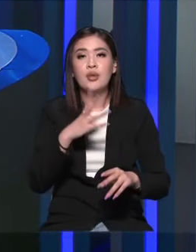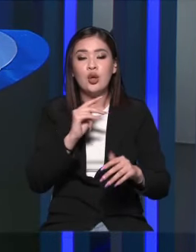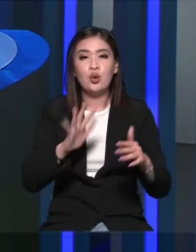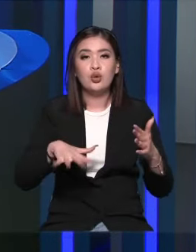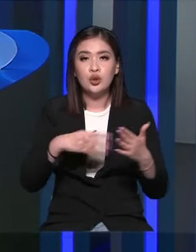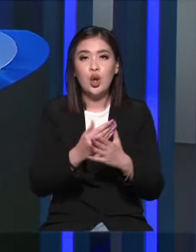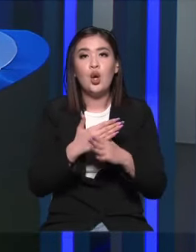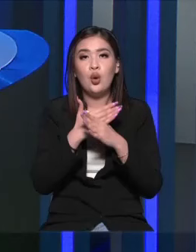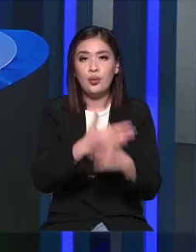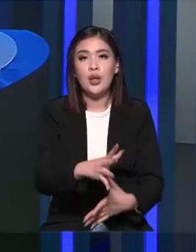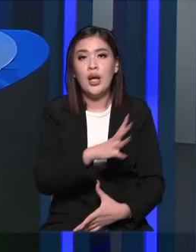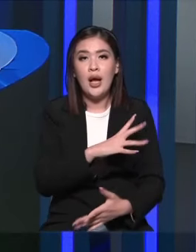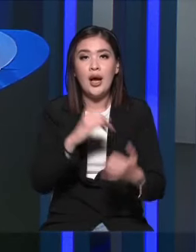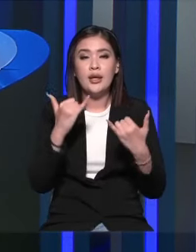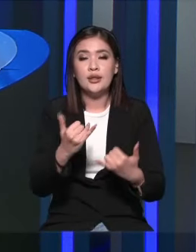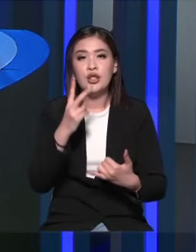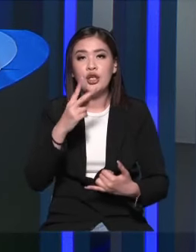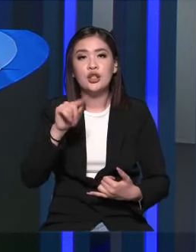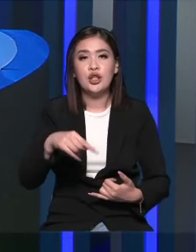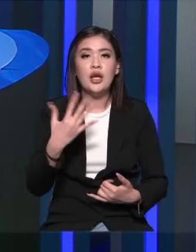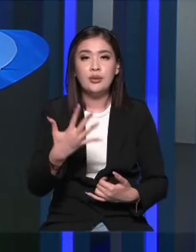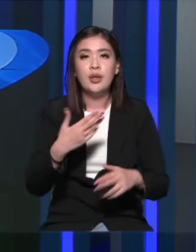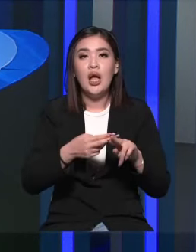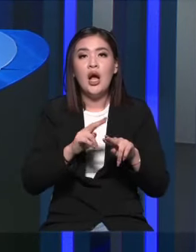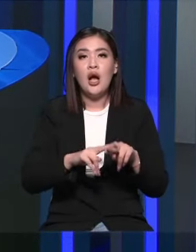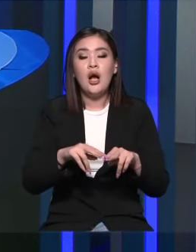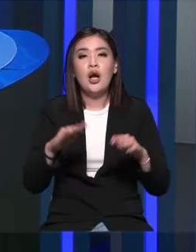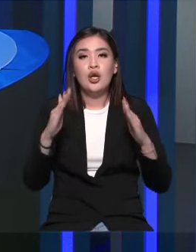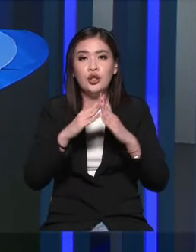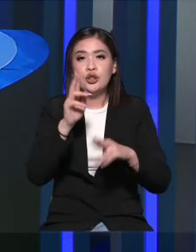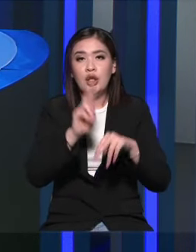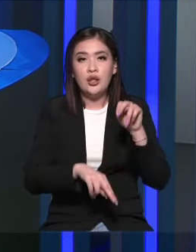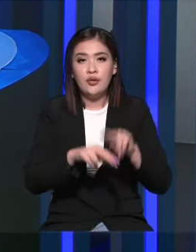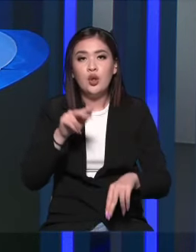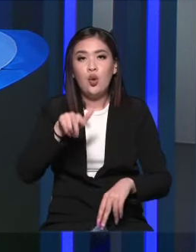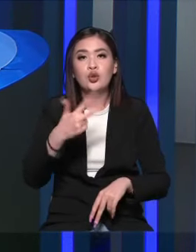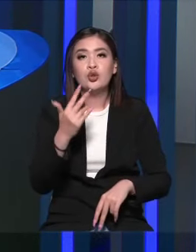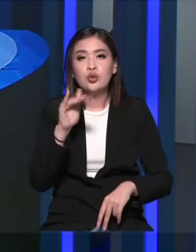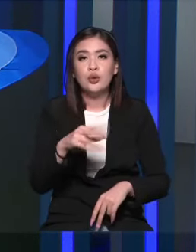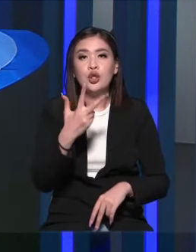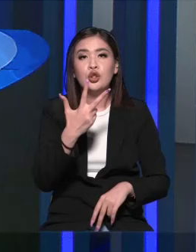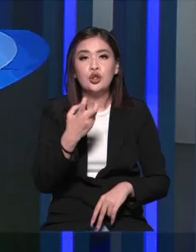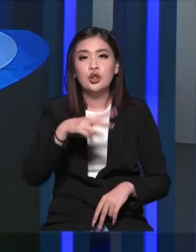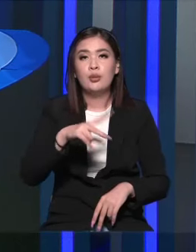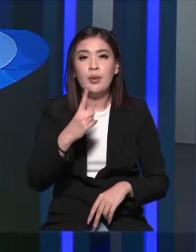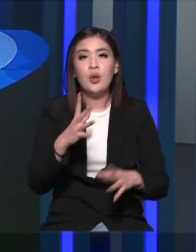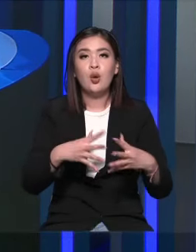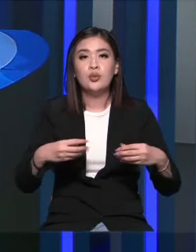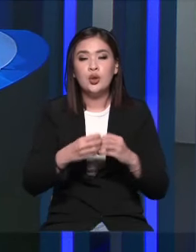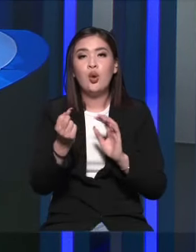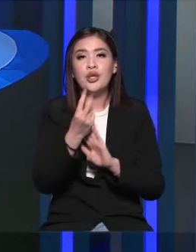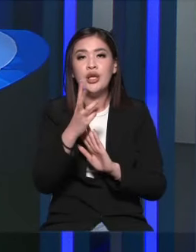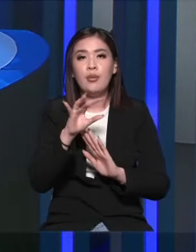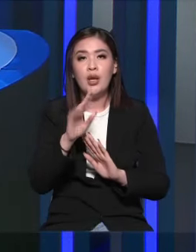көмек алған. Қазір 2,5 мың баспана салынып жатыр, сондай-ақ 33321 отбасы 12 миллиард